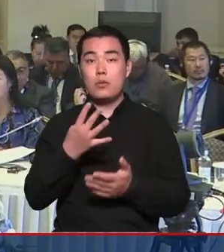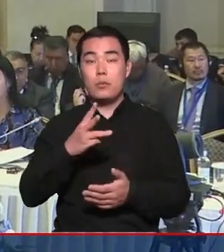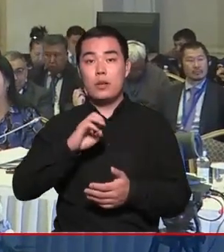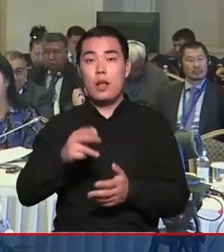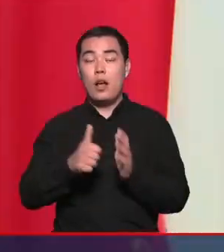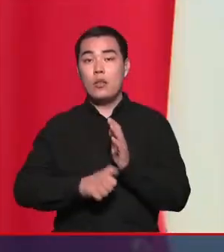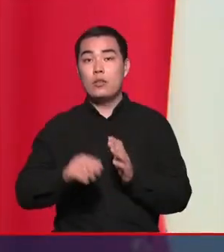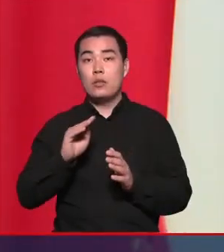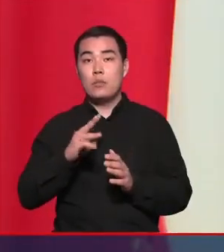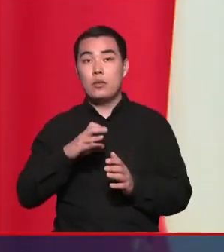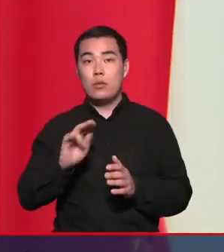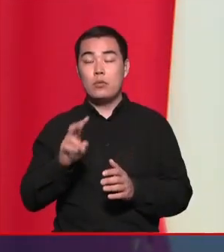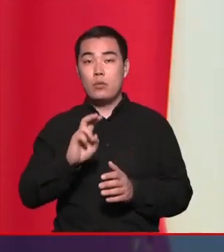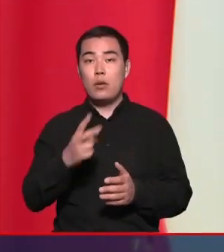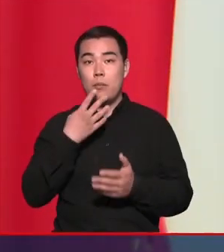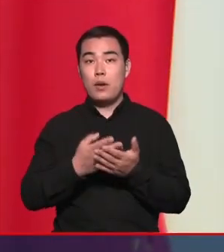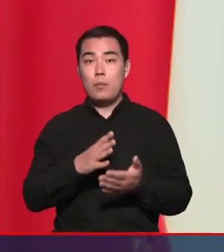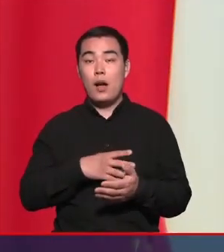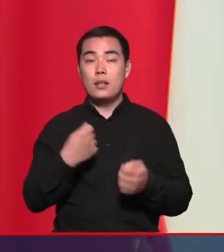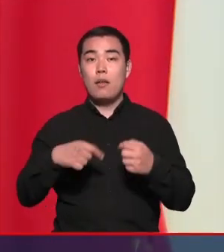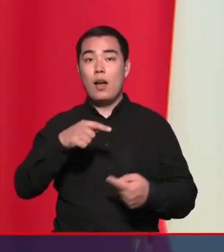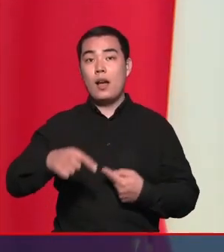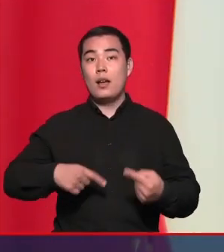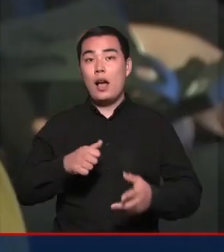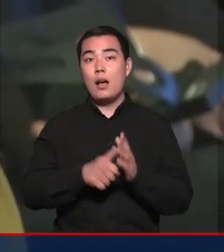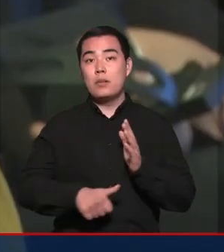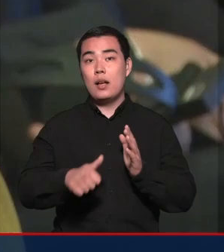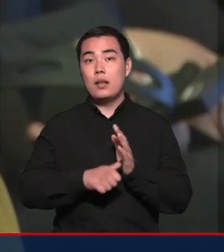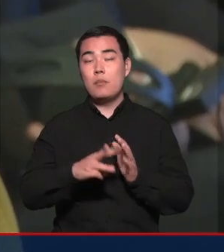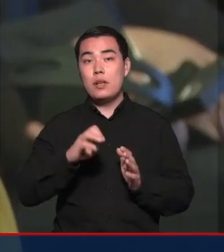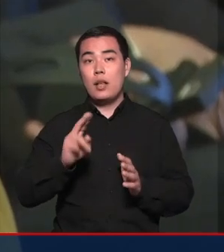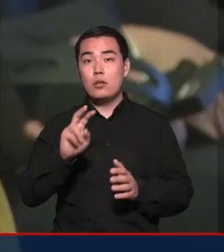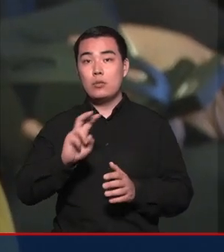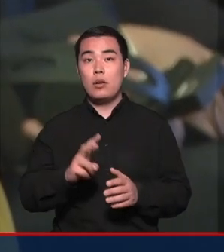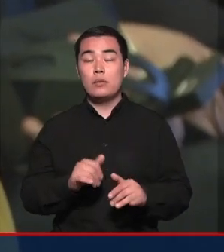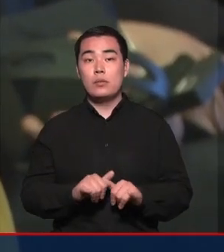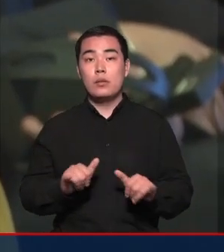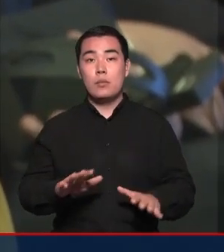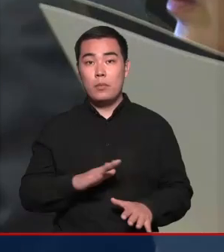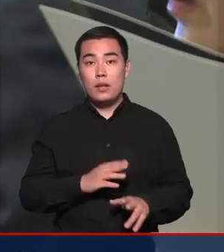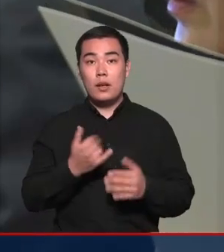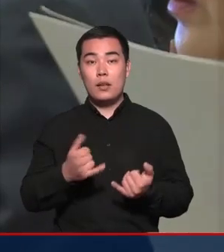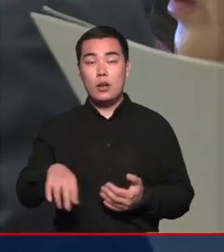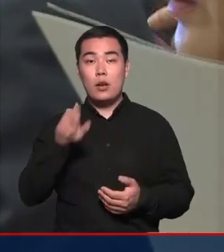миллиард 600 миллион долларға жеткен. Ал тауар айналымы 66 миллиард доллардан асқан. Қазір елімізде осы ұйымға